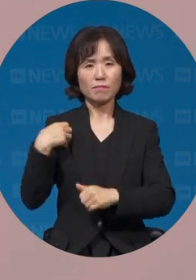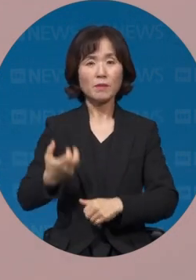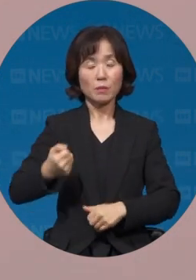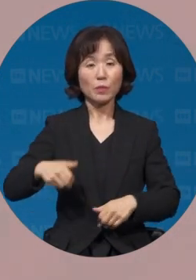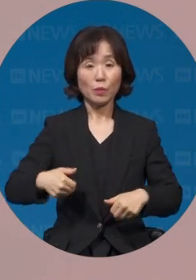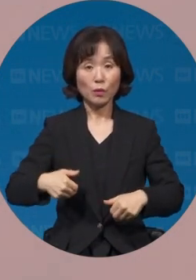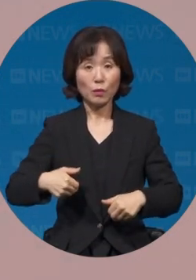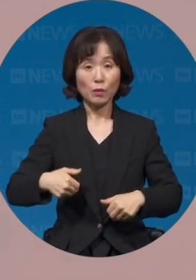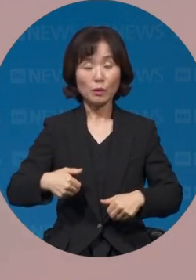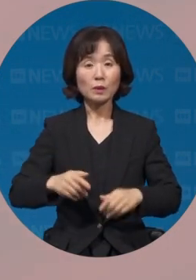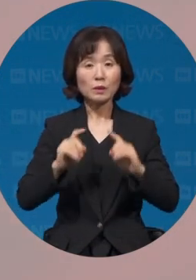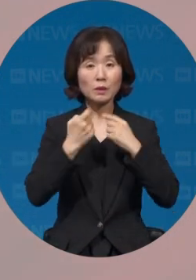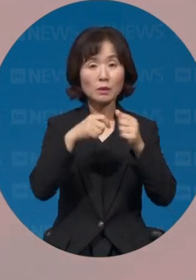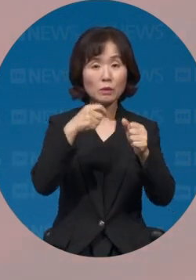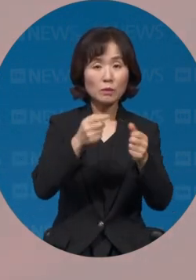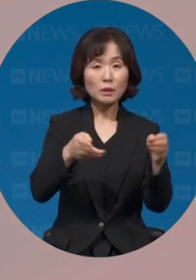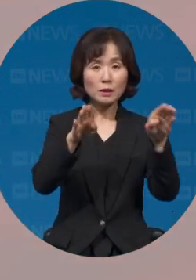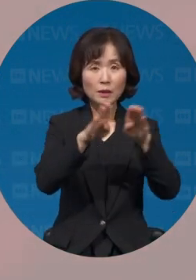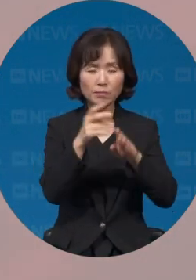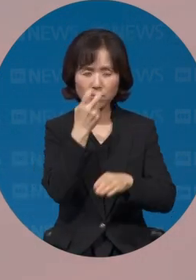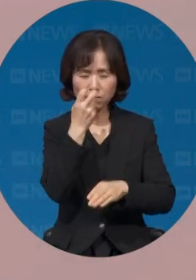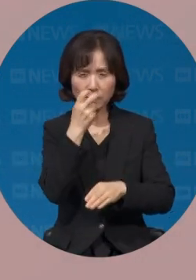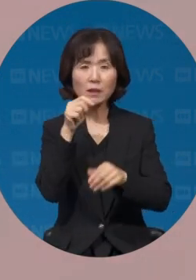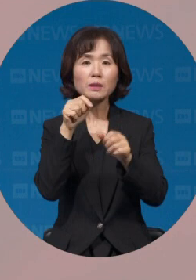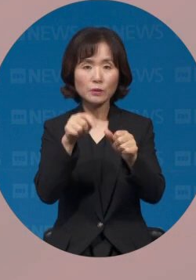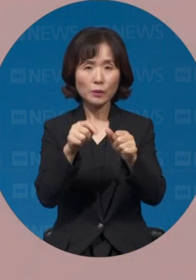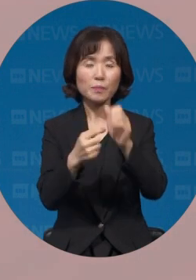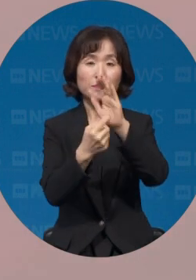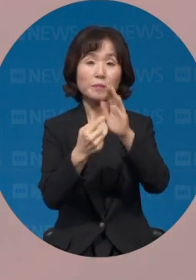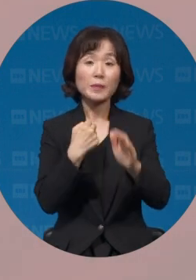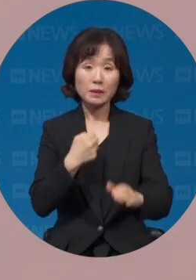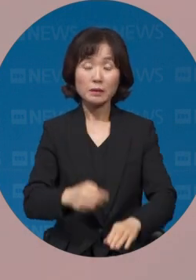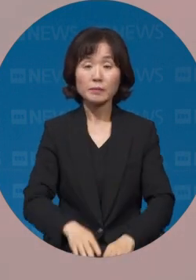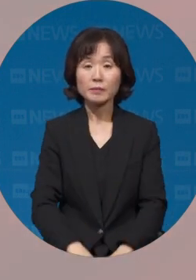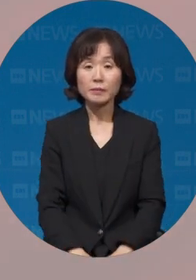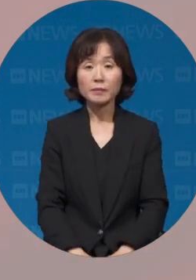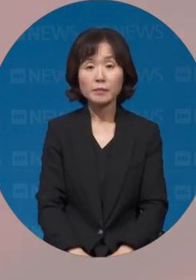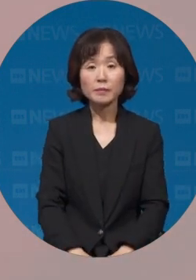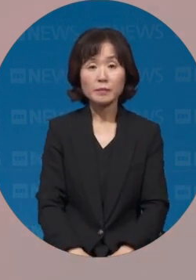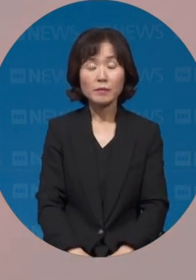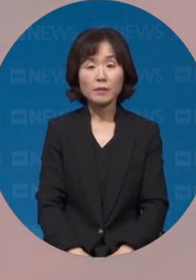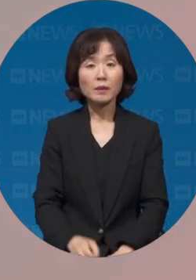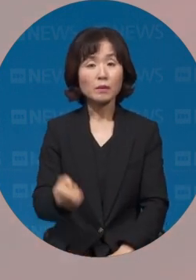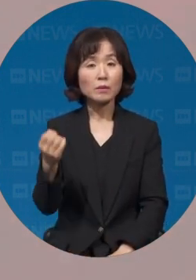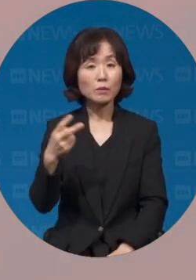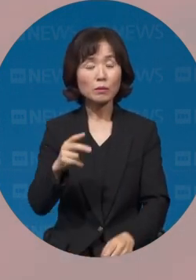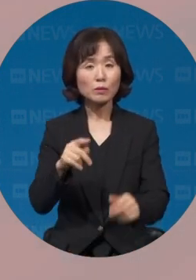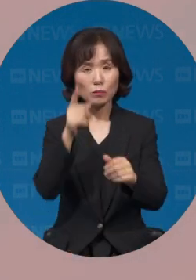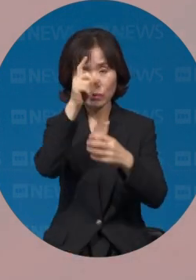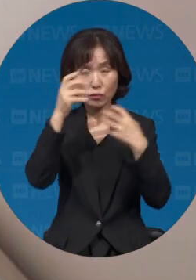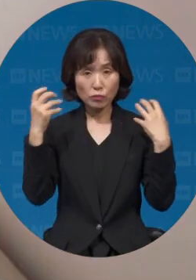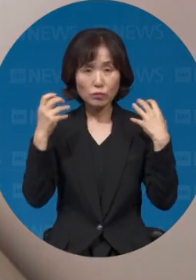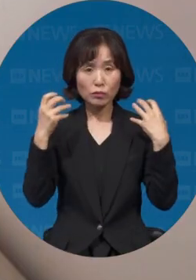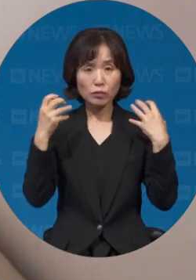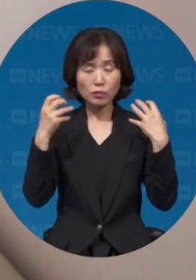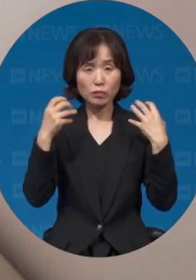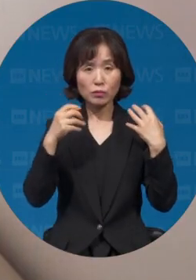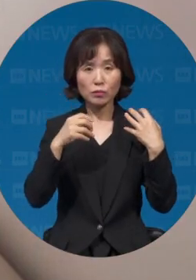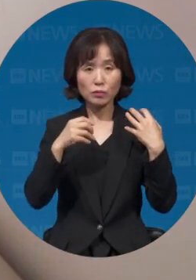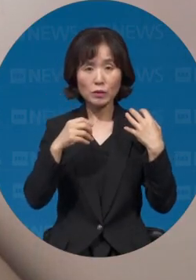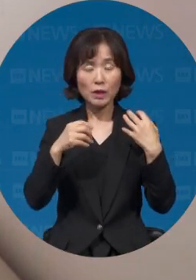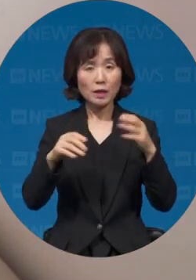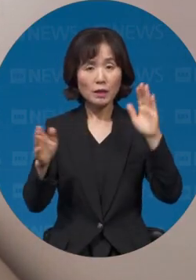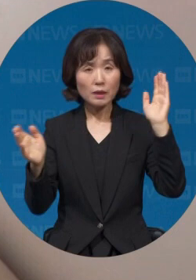말하며 사교육 시장에 대한 단속을 지시했다고 보도했습니다. 또한 중국 정부가 학생의